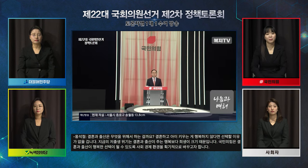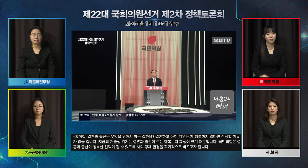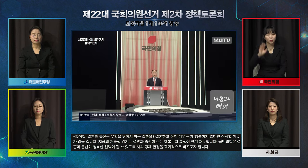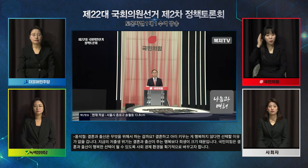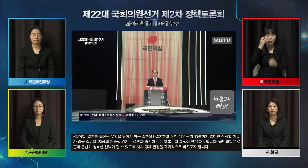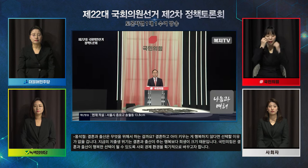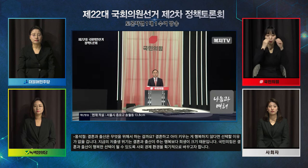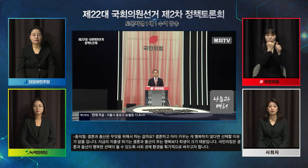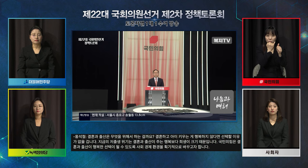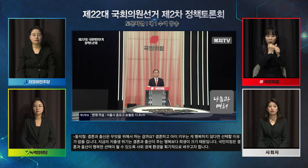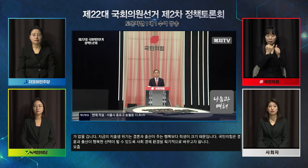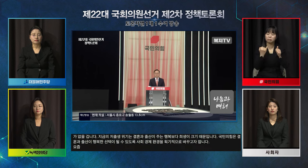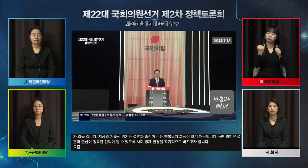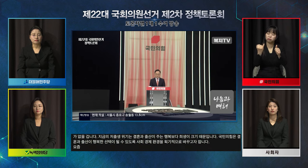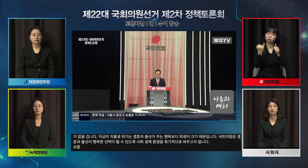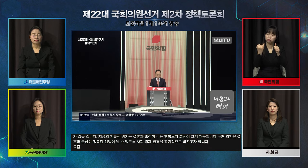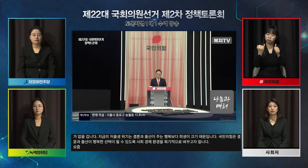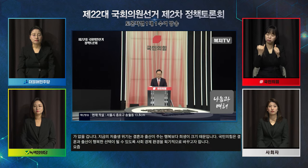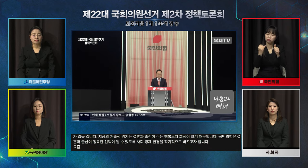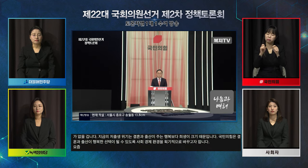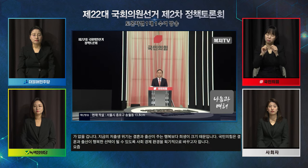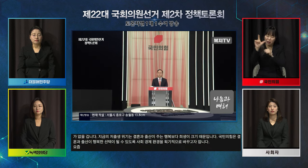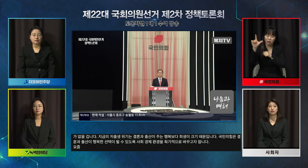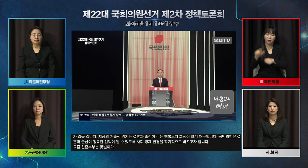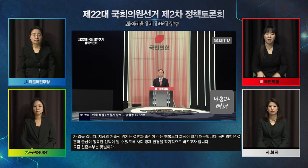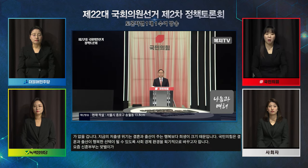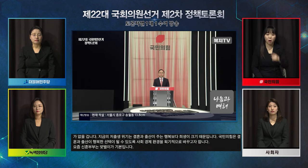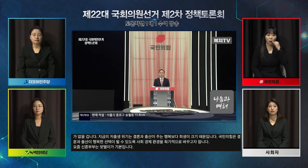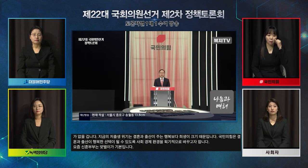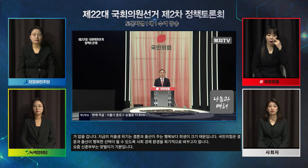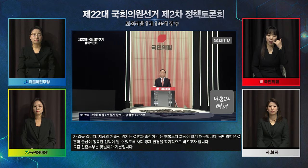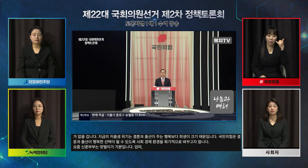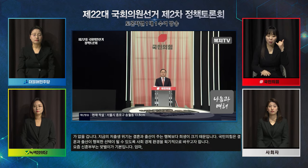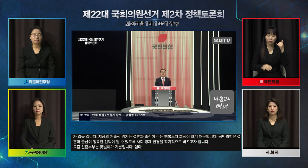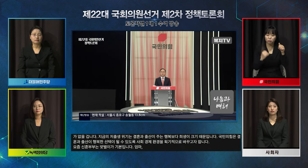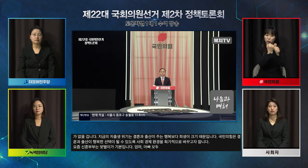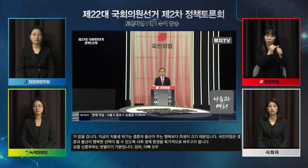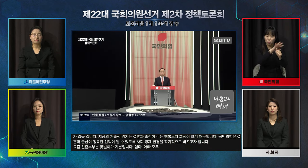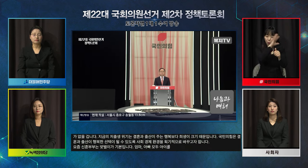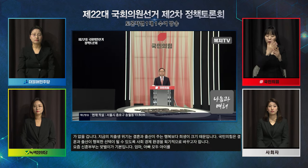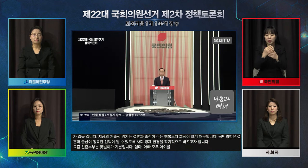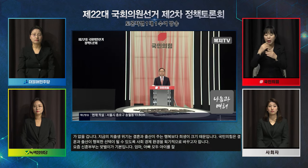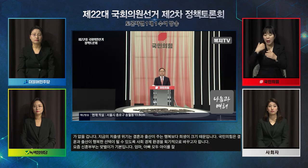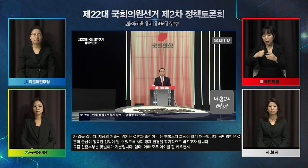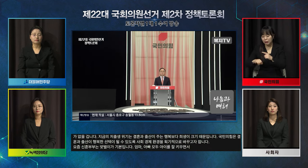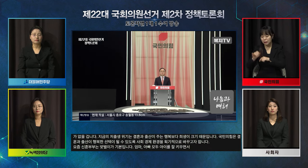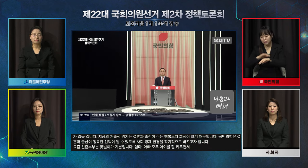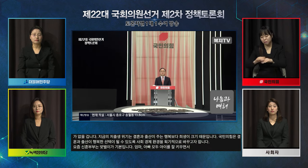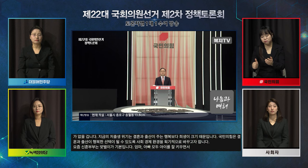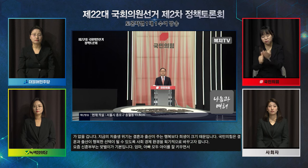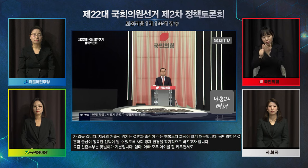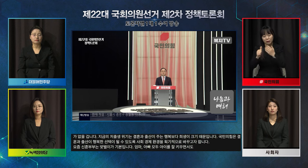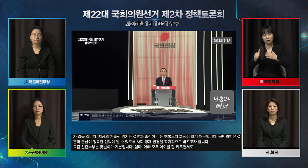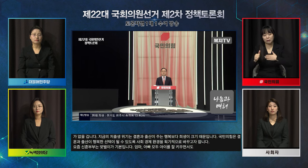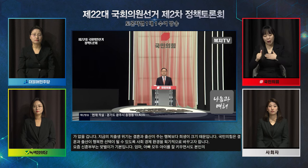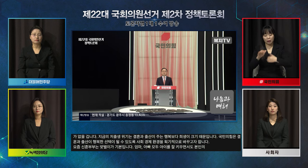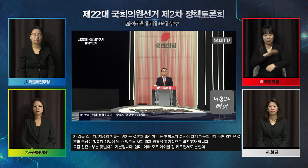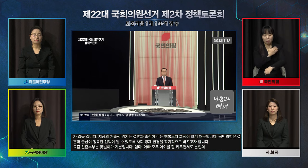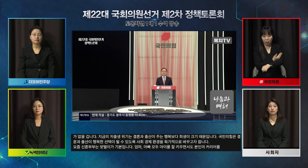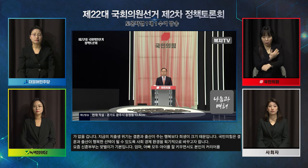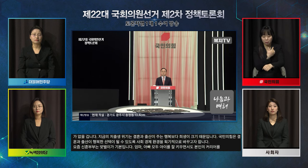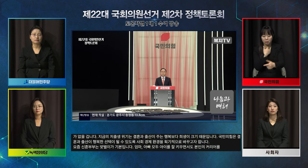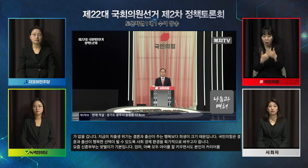신혼부부는 맞벌이가 기본입니다. 엄마, 아빠 모두 아이를 잘 키우면서도 본인의 커리어를